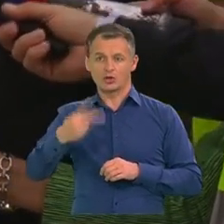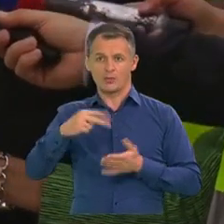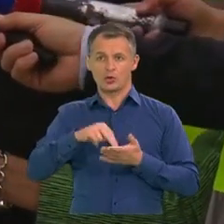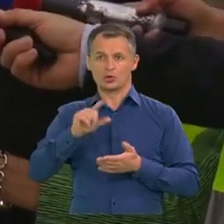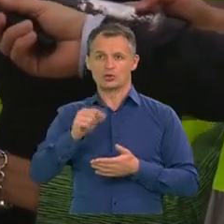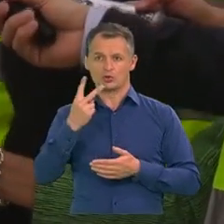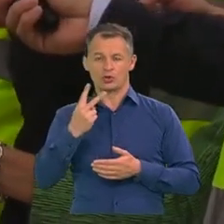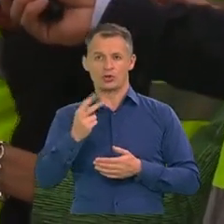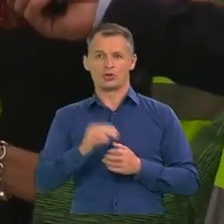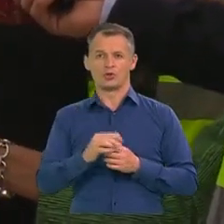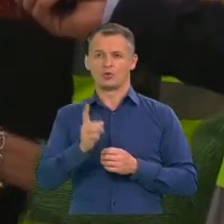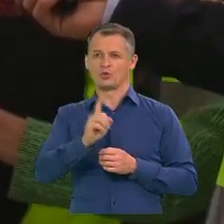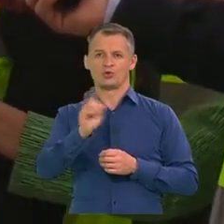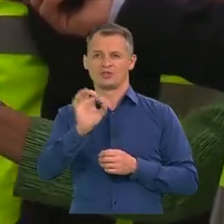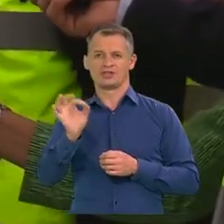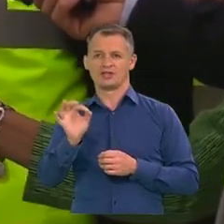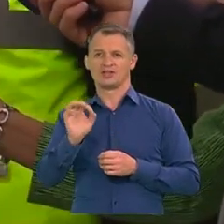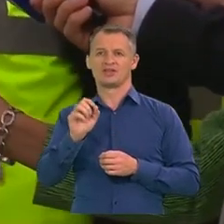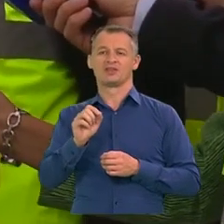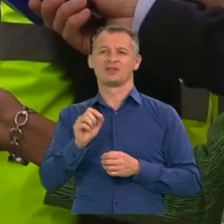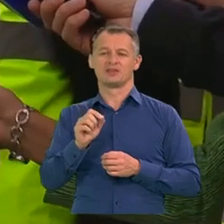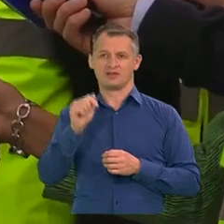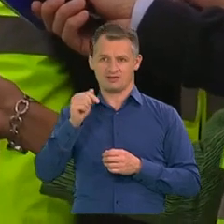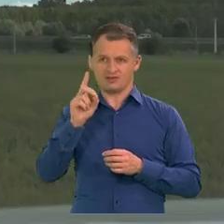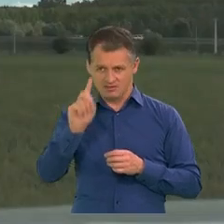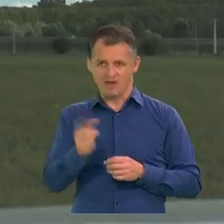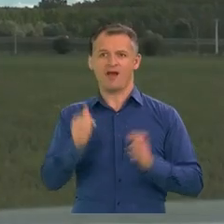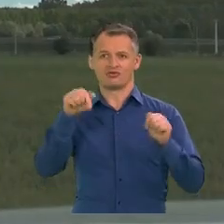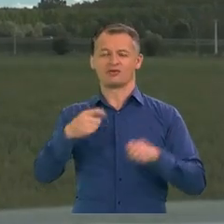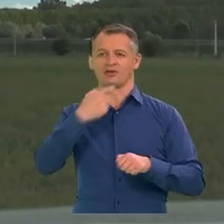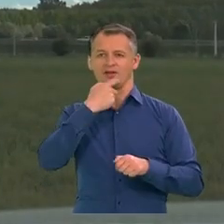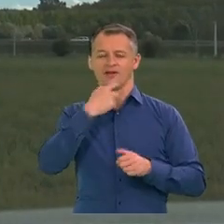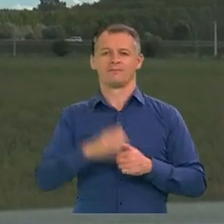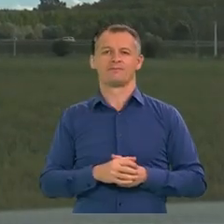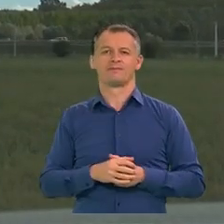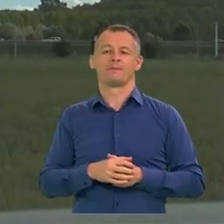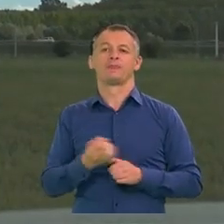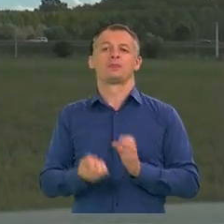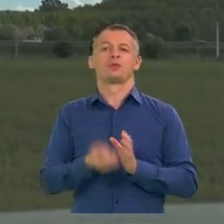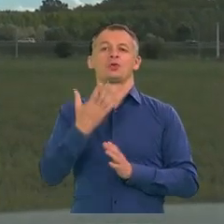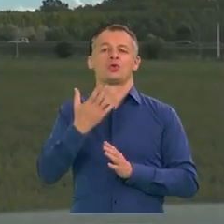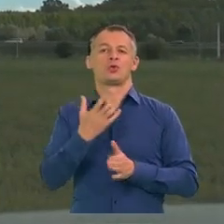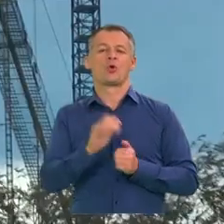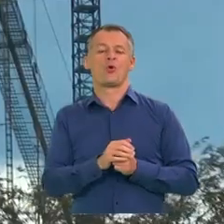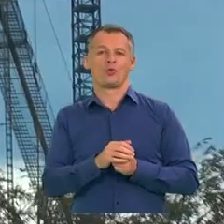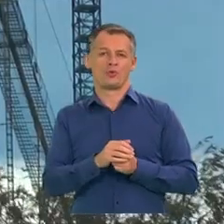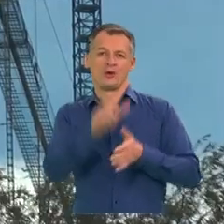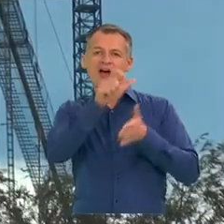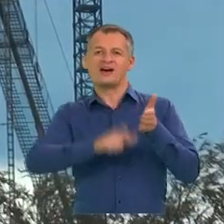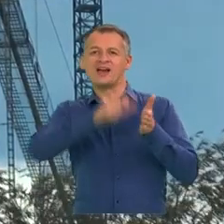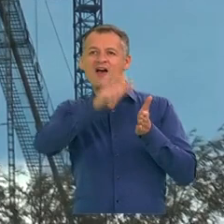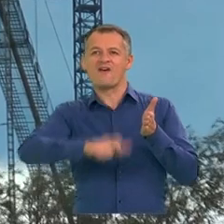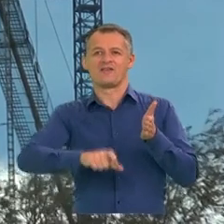Da, scuzați-mă, dar nu scrie aici, 2022, anul acesta, da? Este noul grafic asumat pentru podul suspendat de la Brăila.